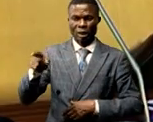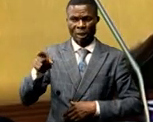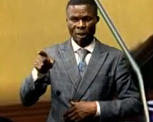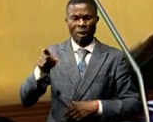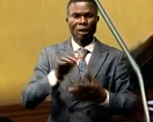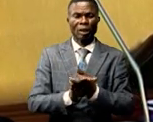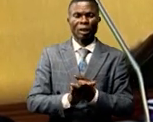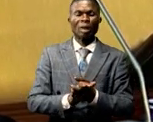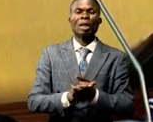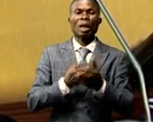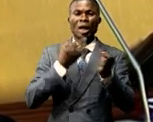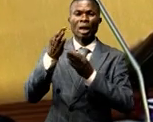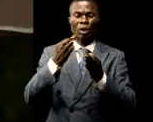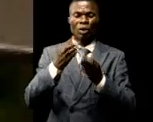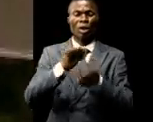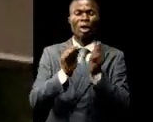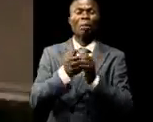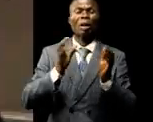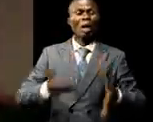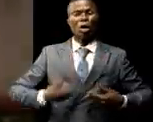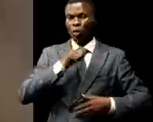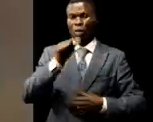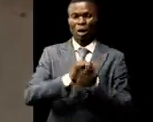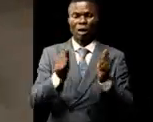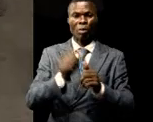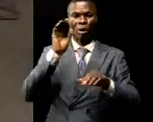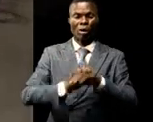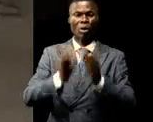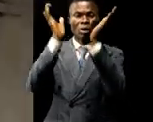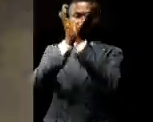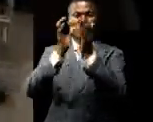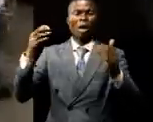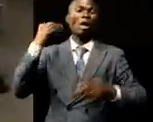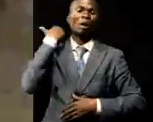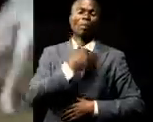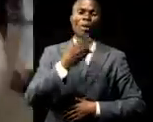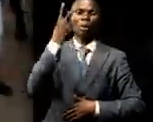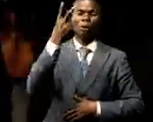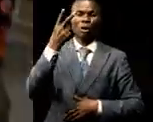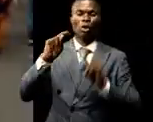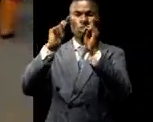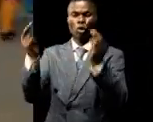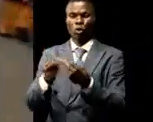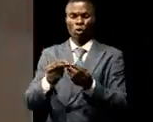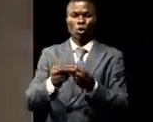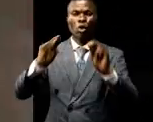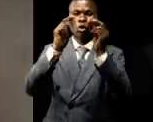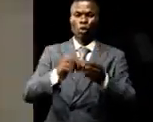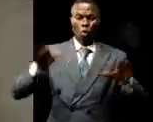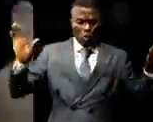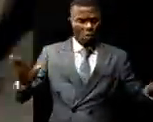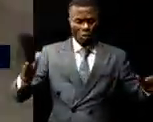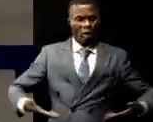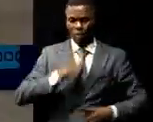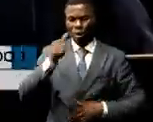a déploré les incidents qui ont eu lieu au stade de Martyrs et ont opposé deux camps de la communauté islamique au Congo.